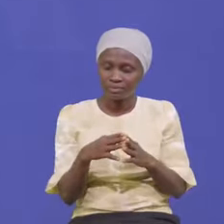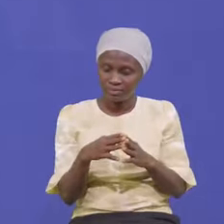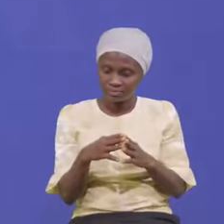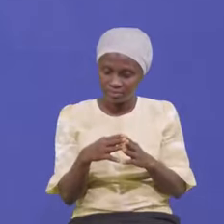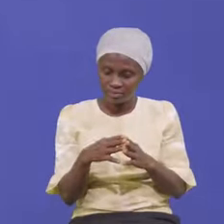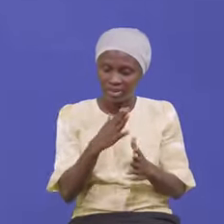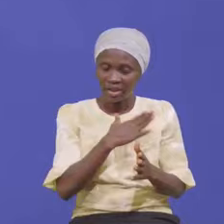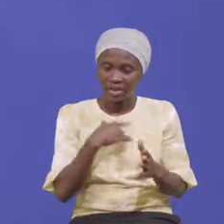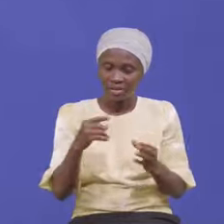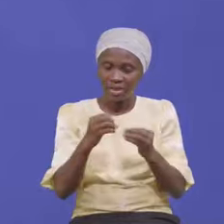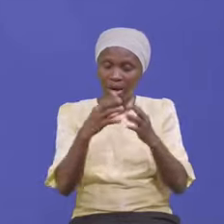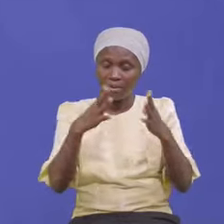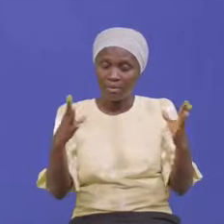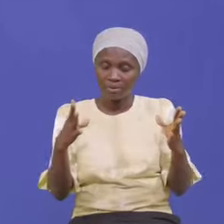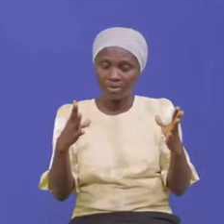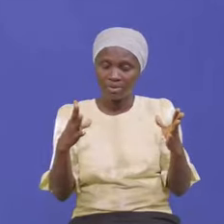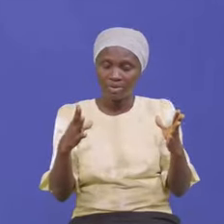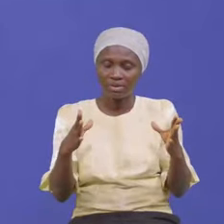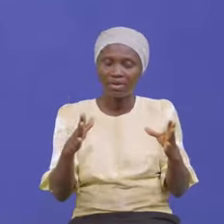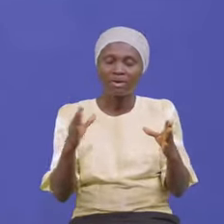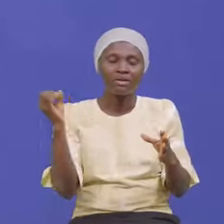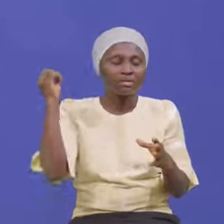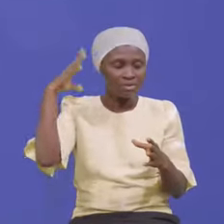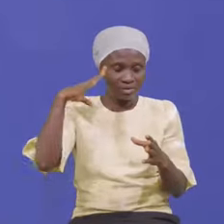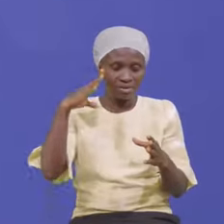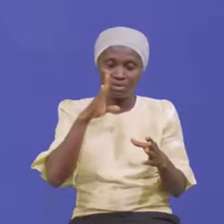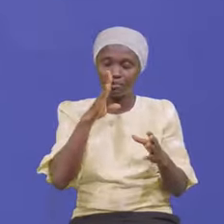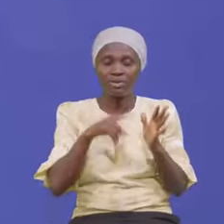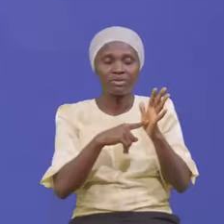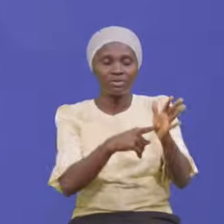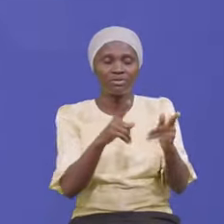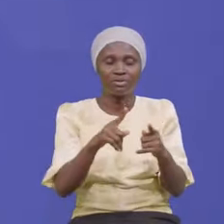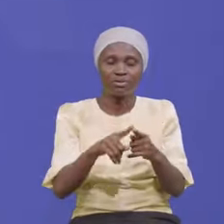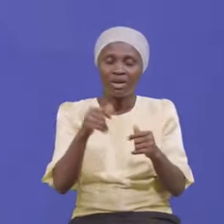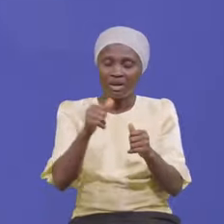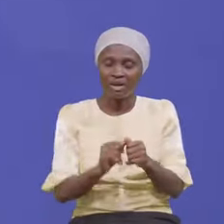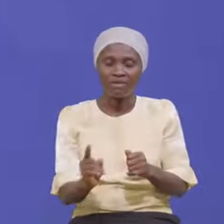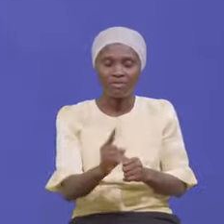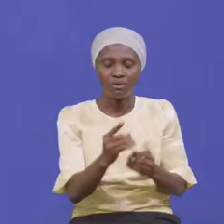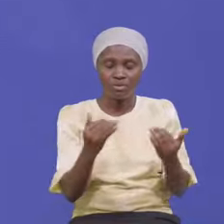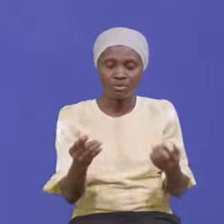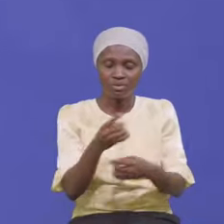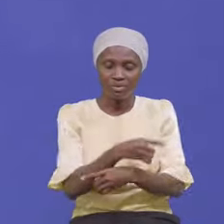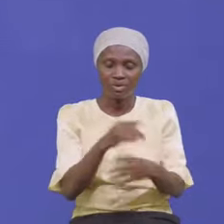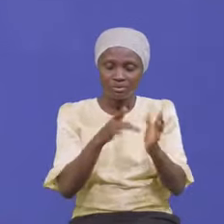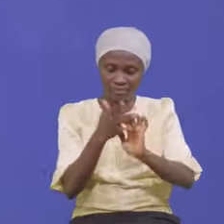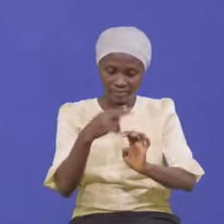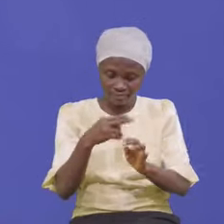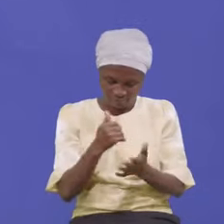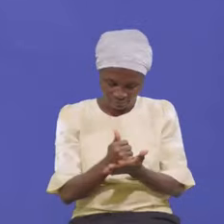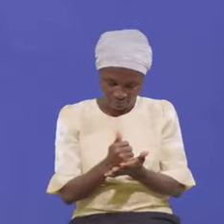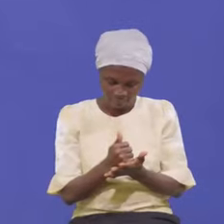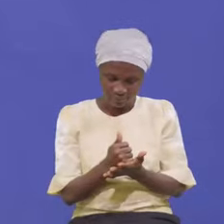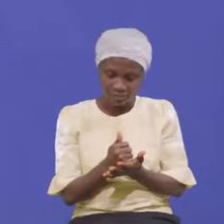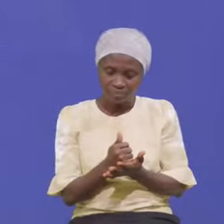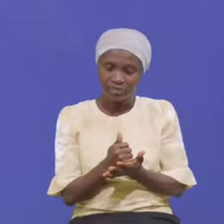the abundant inexhaustible grace revealed to everyone today. తరిగిపోనది సమృద్ధియైన కృప ప్రతి వారికి ఈ రోజున